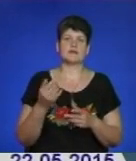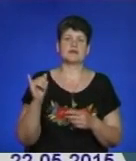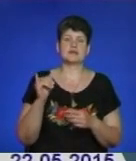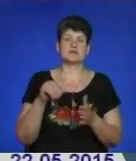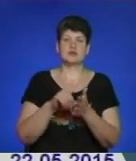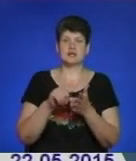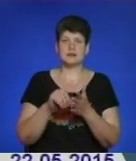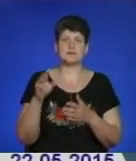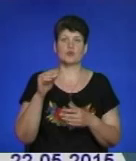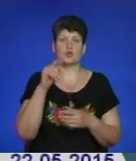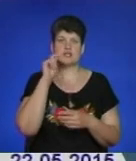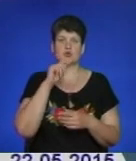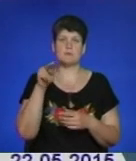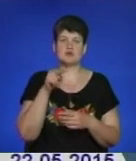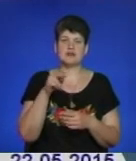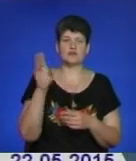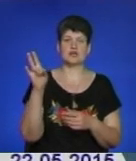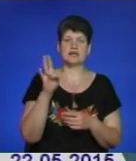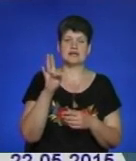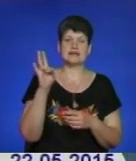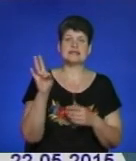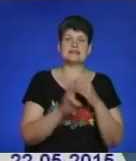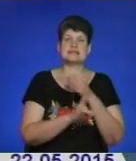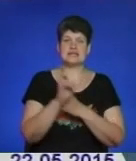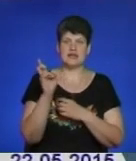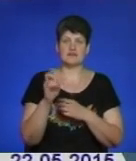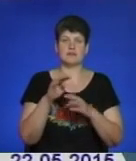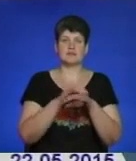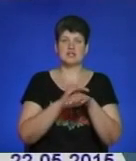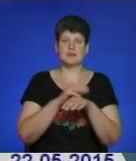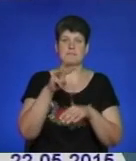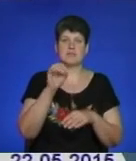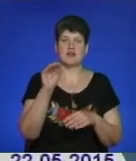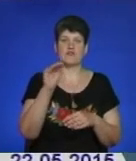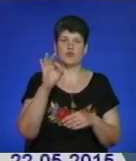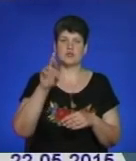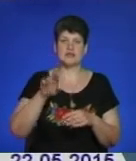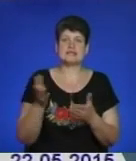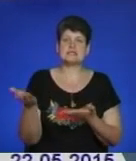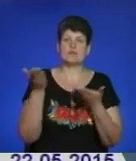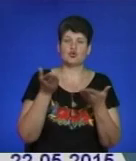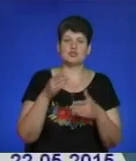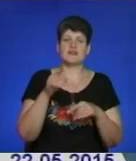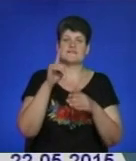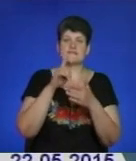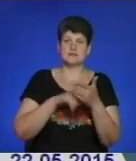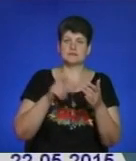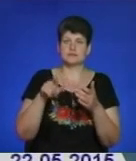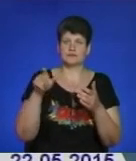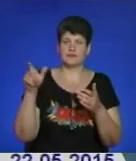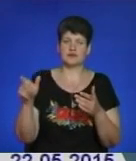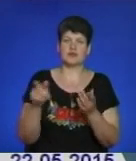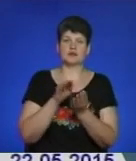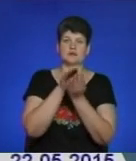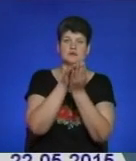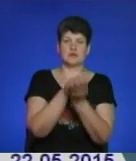Української автокефальної православної церкви митрополита Київської всієї України Блаженнішого Мефодія запрошує вірних на панахиду, яку відслужить на